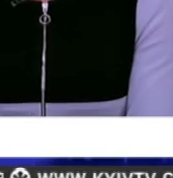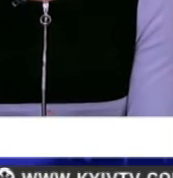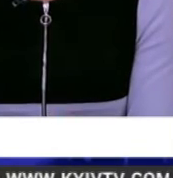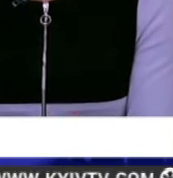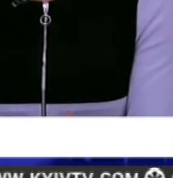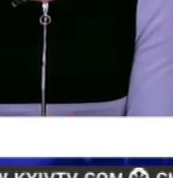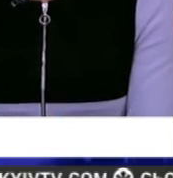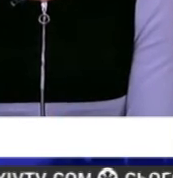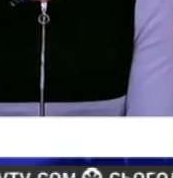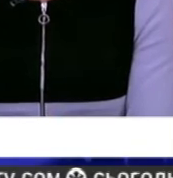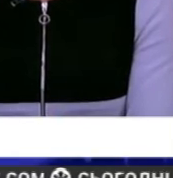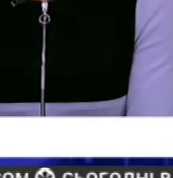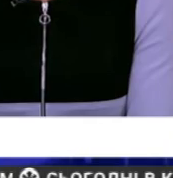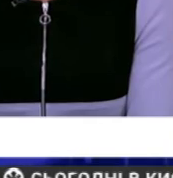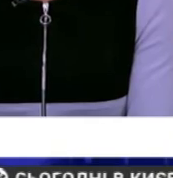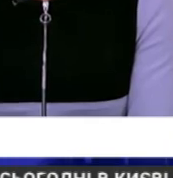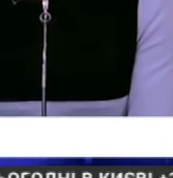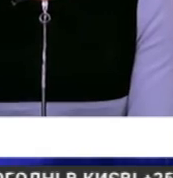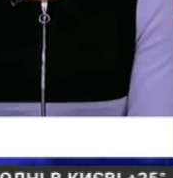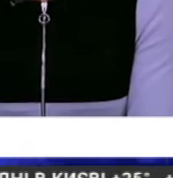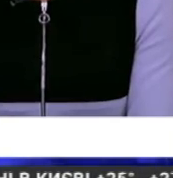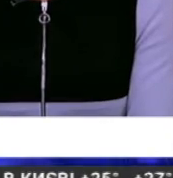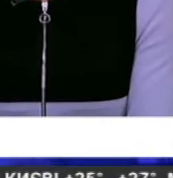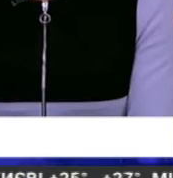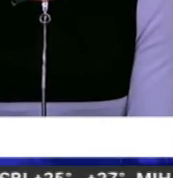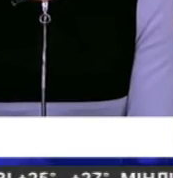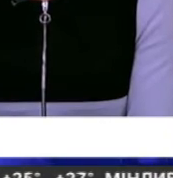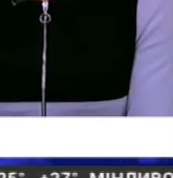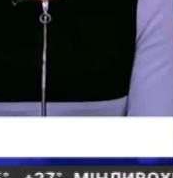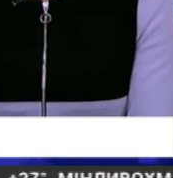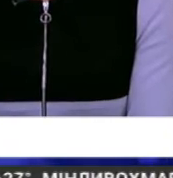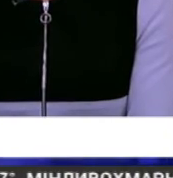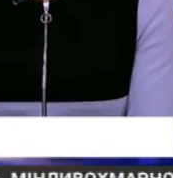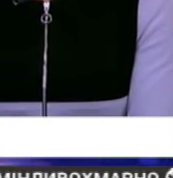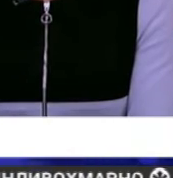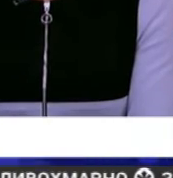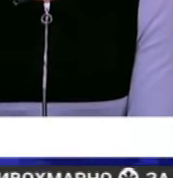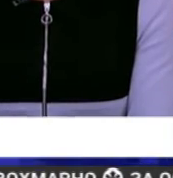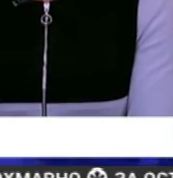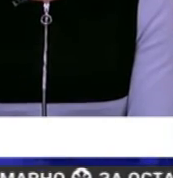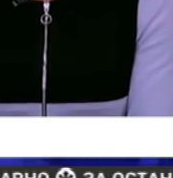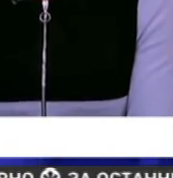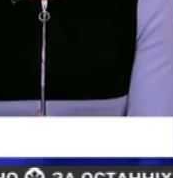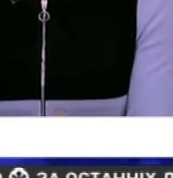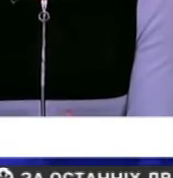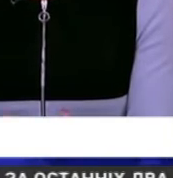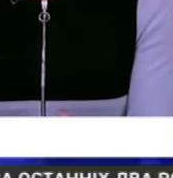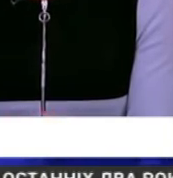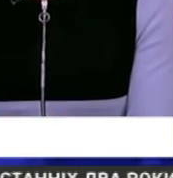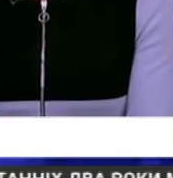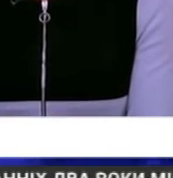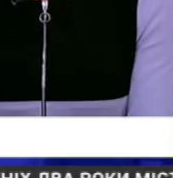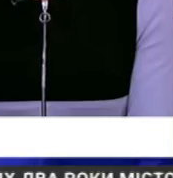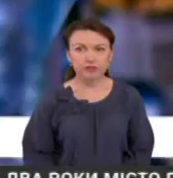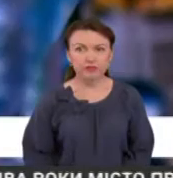пріоритетним тарифом, який дозволить пацієнтам отримувати ці послуги безоплатно та відповідної якості. Детальніше про